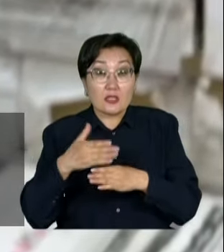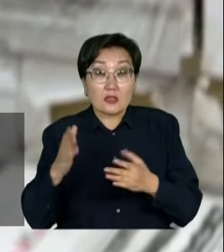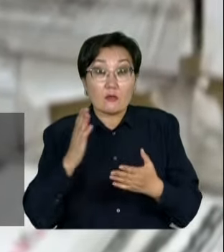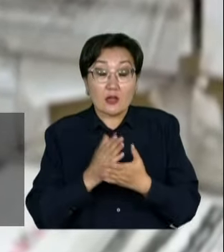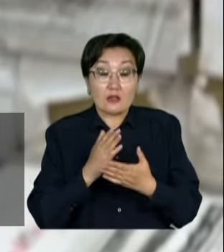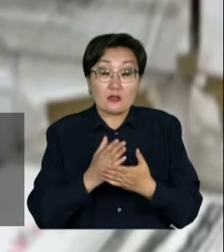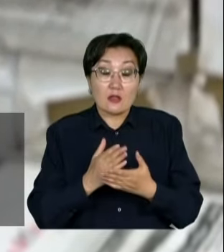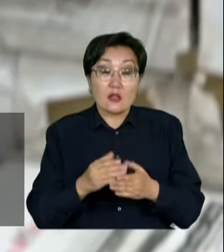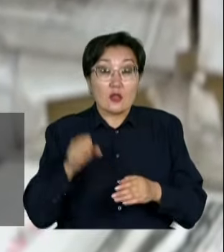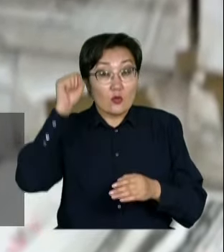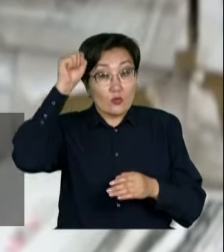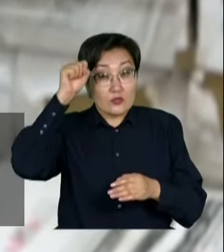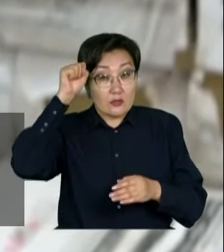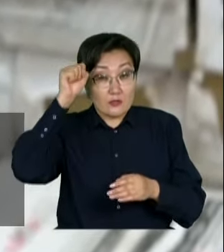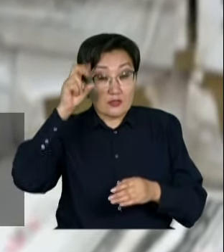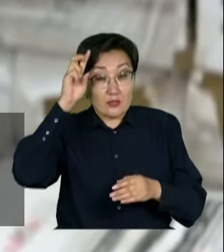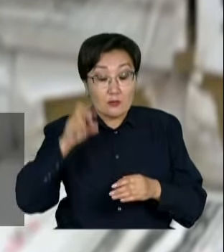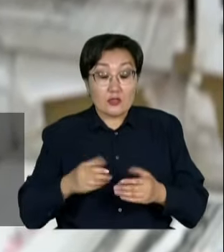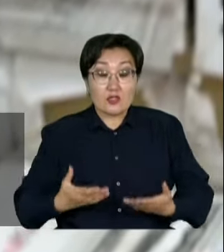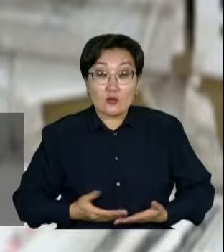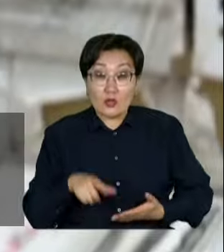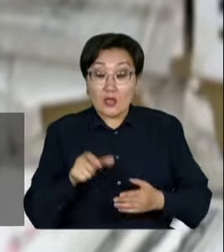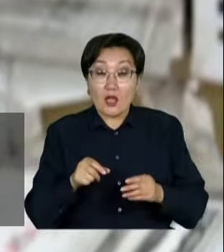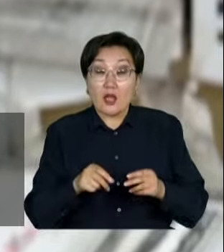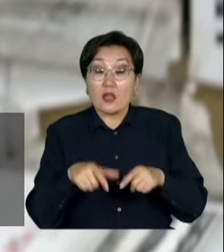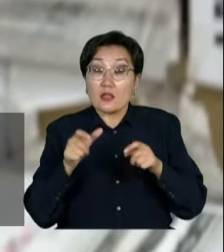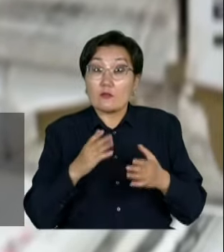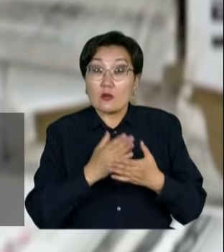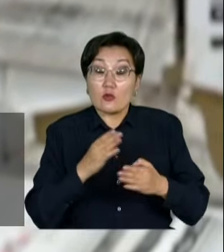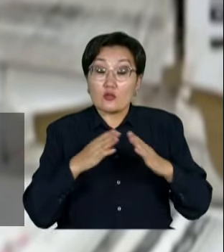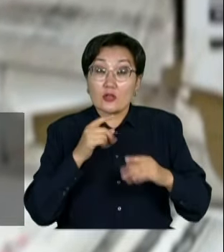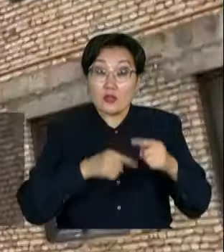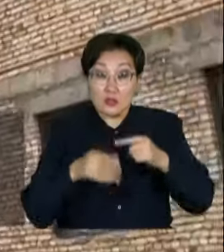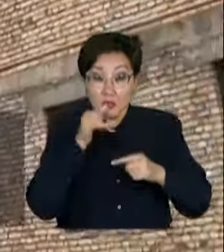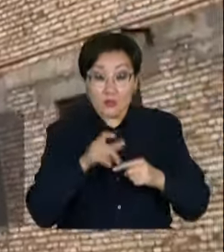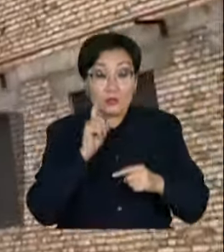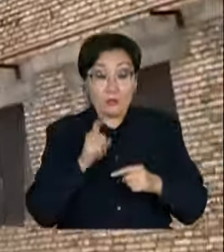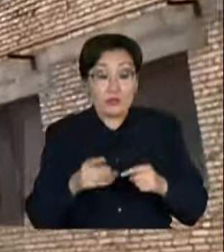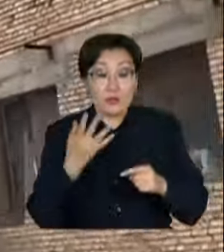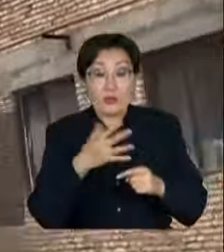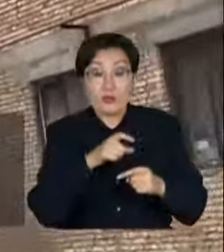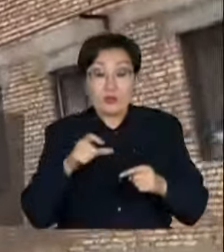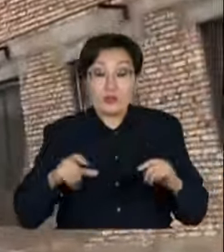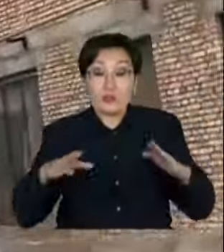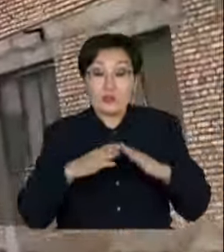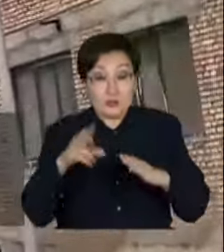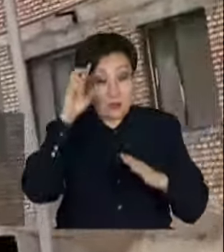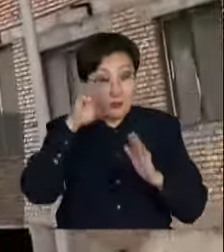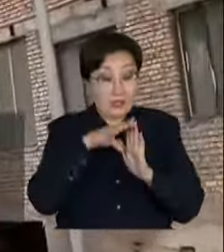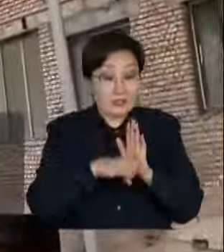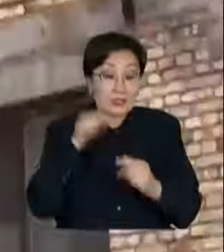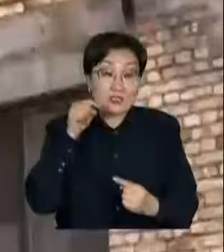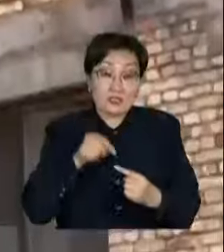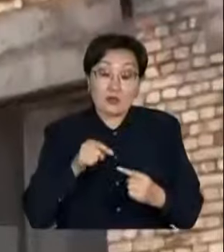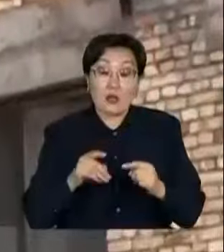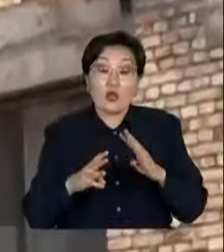жатқан. Өзбекстанның азаматтары бар бұл жерде. Үйлеріне қайта алмай жатқан бір жылдан бері. 5 қабатты баспана мемлекеттік бағдарламамен